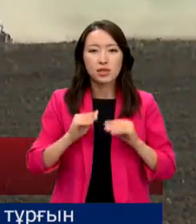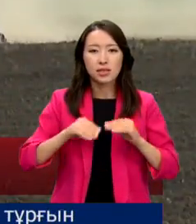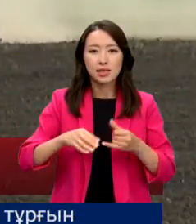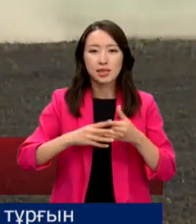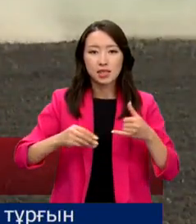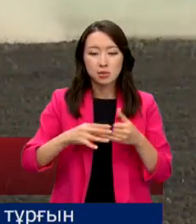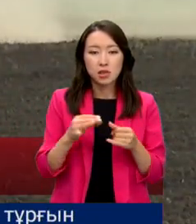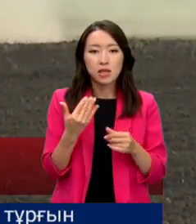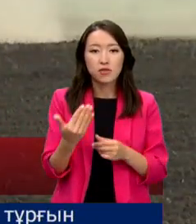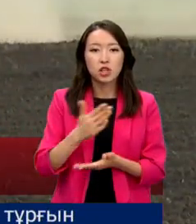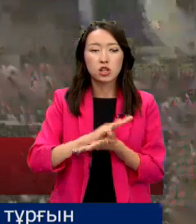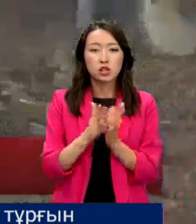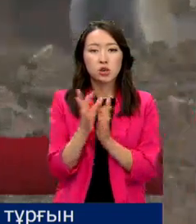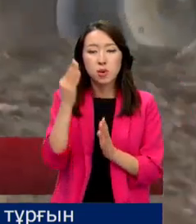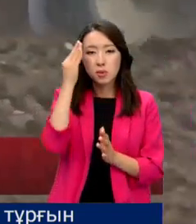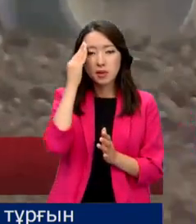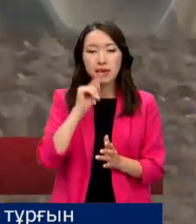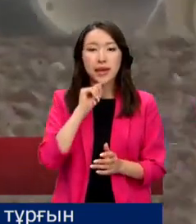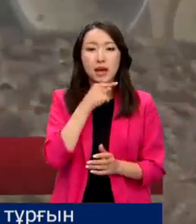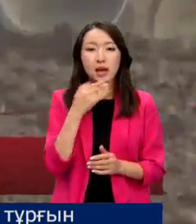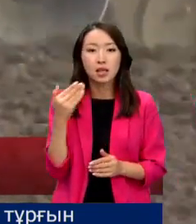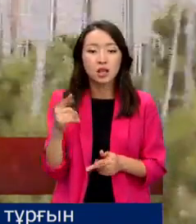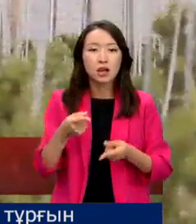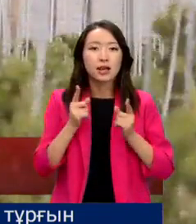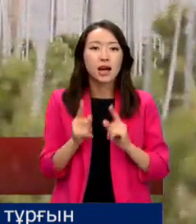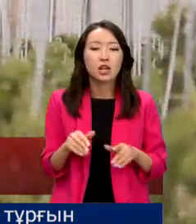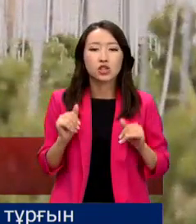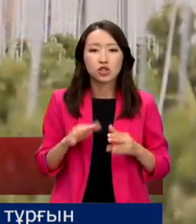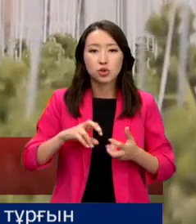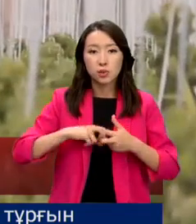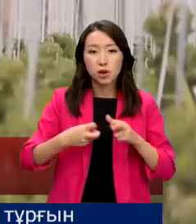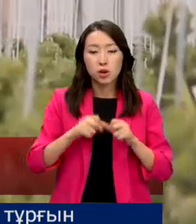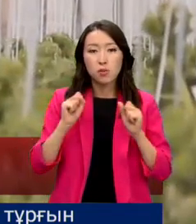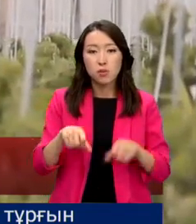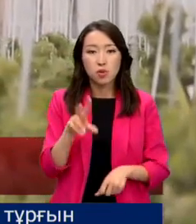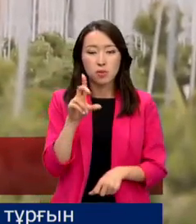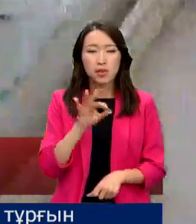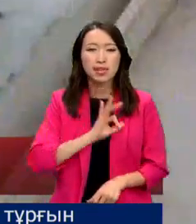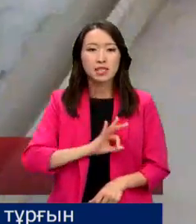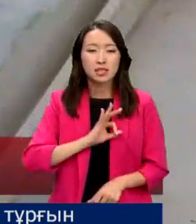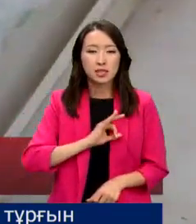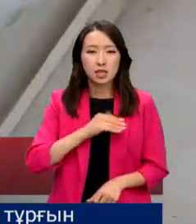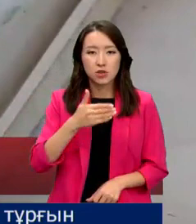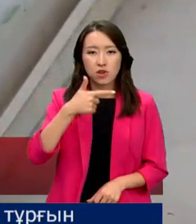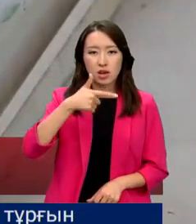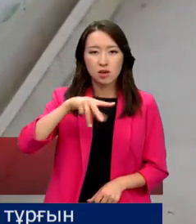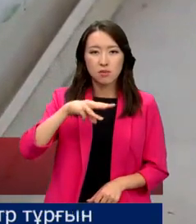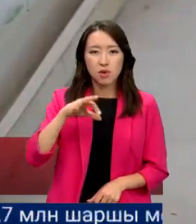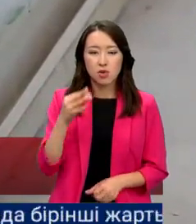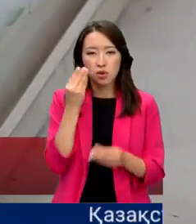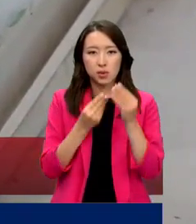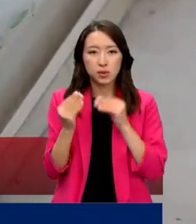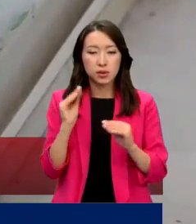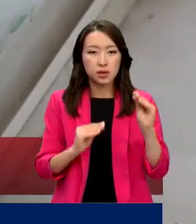в этой ситуации, по мнению экономиста Андрея Чеботарева, реальным решением проблемы могло бы стать использование генно-модифицированных